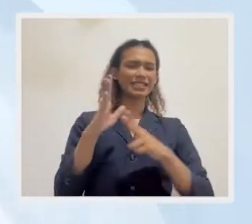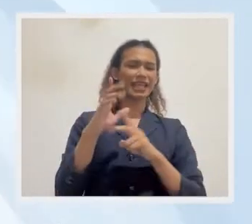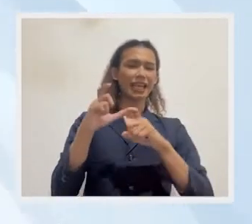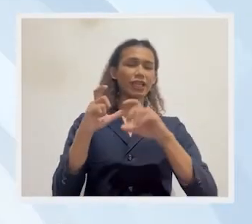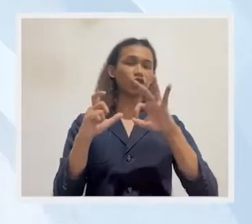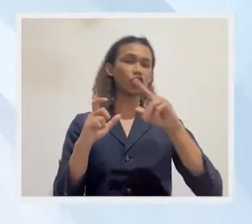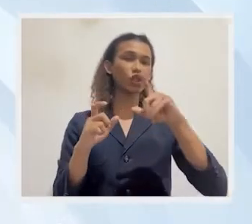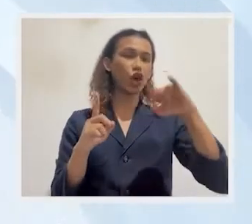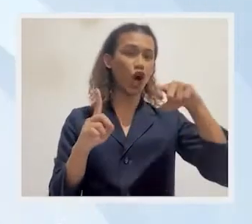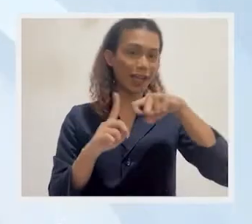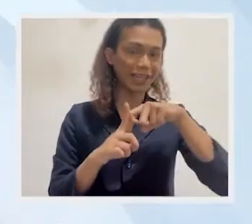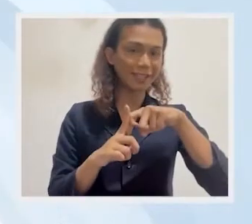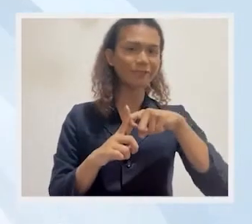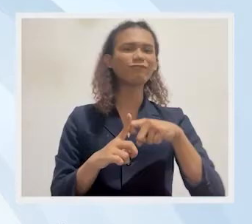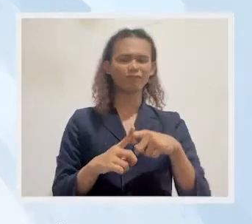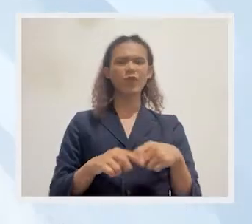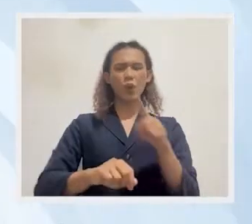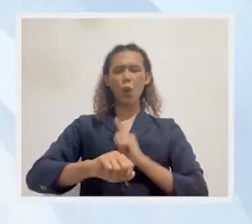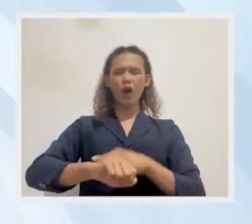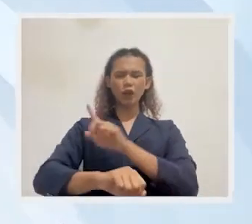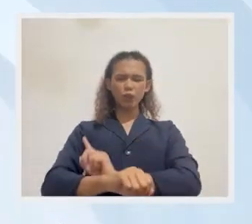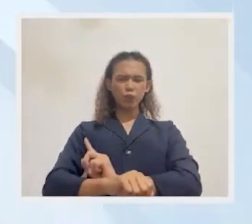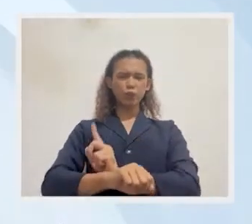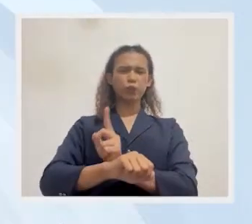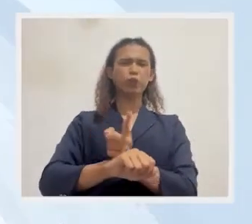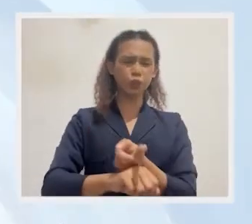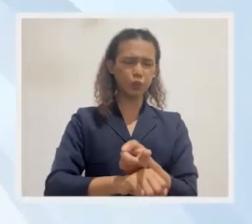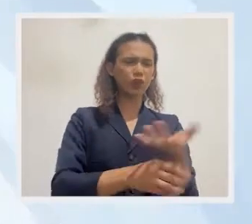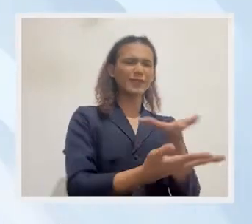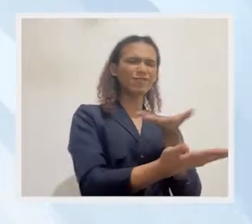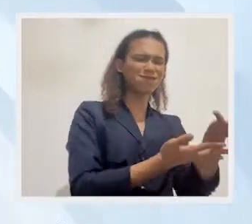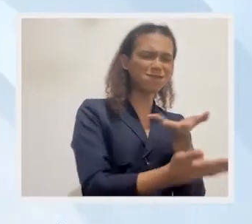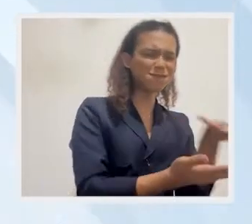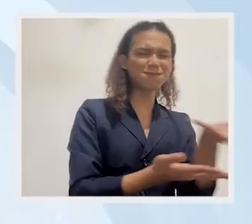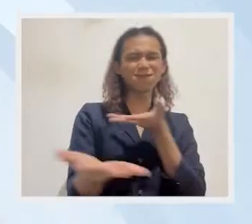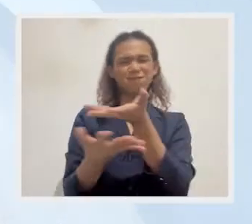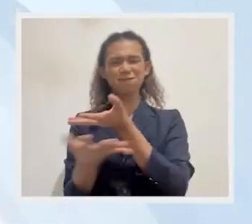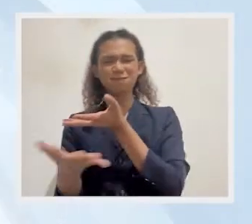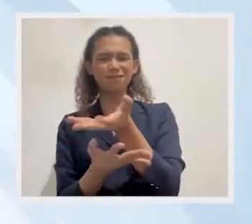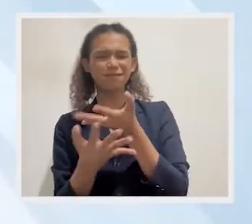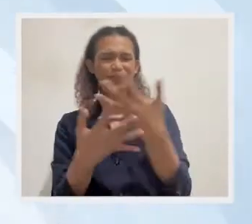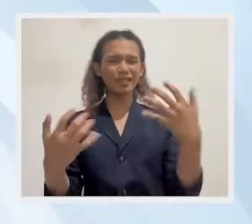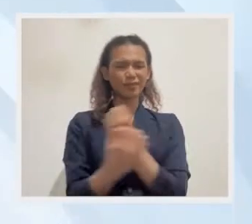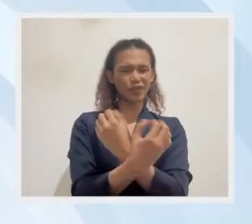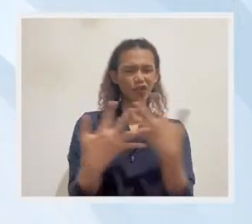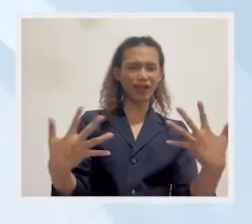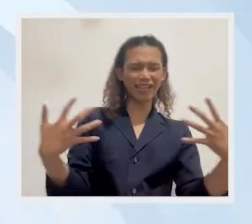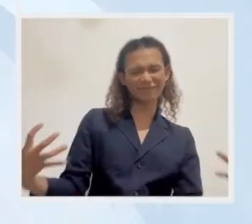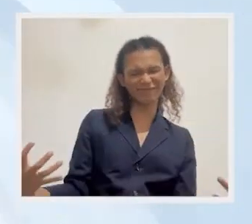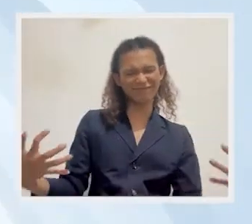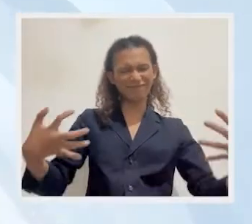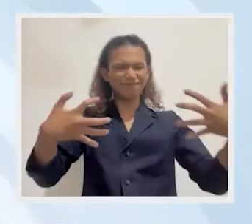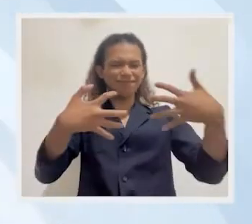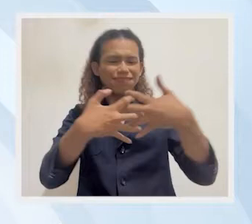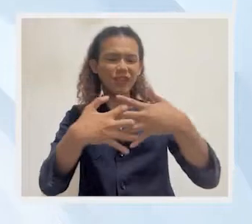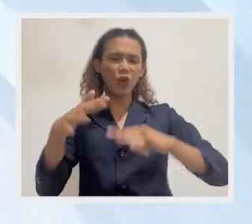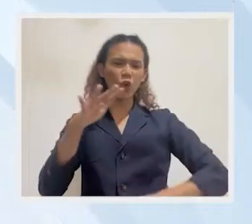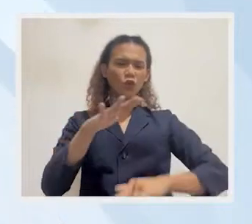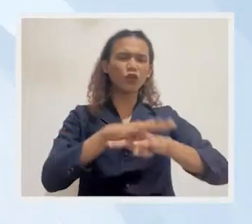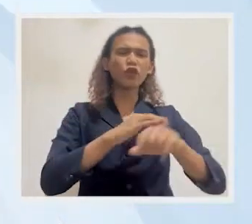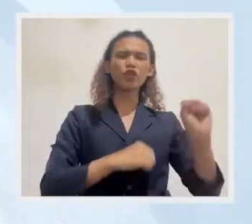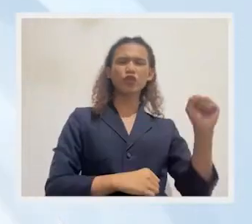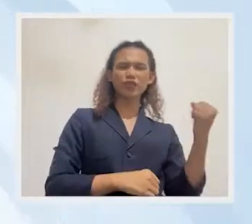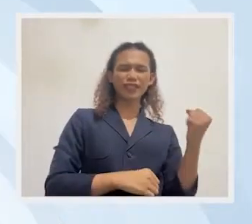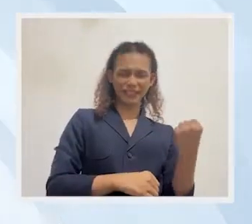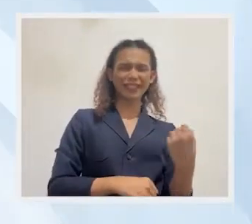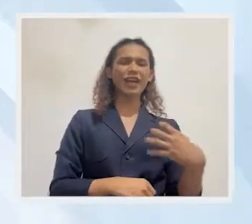mental, dan atau sensorik dalam jangka waktu yang lama yang dalam berinteraksi dengan lingkungan dapat mengalami hambatan dan